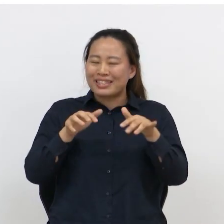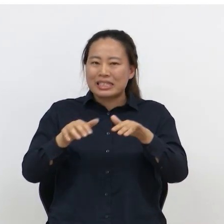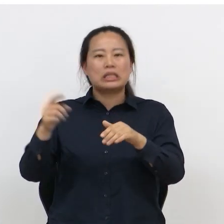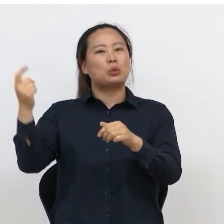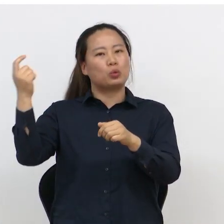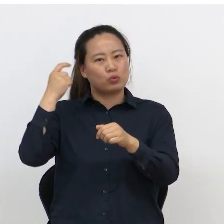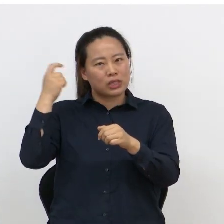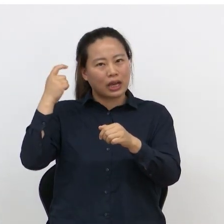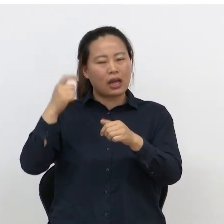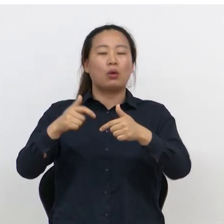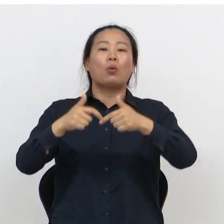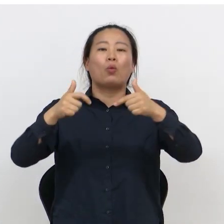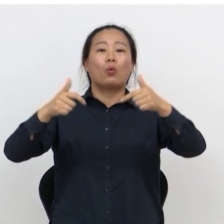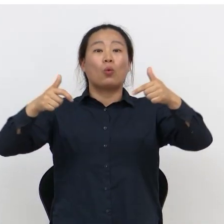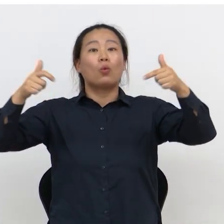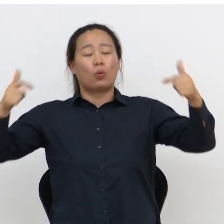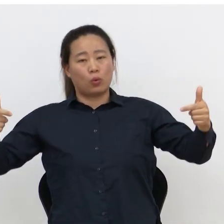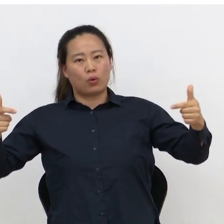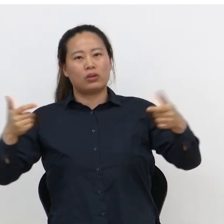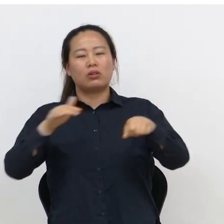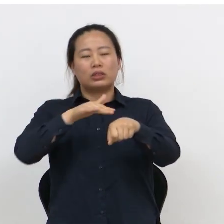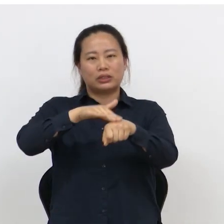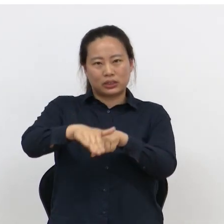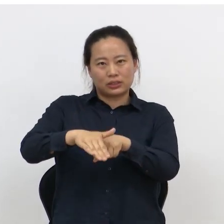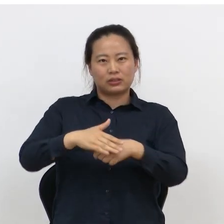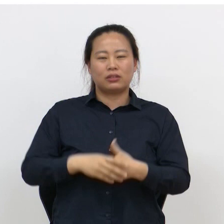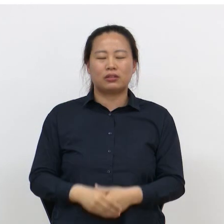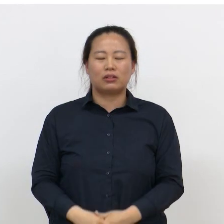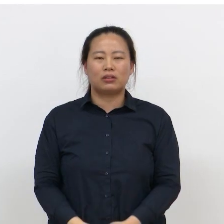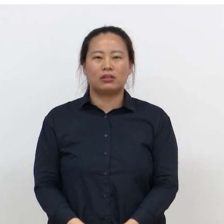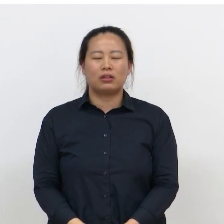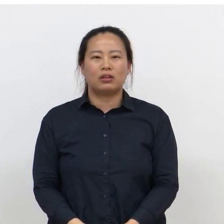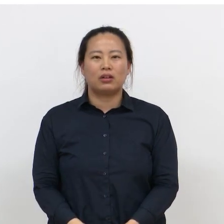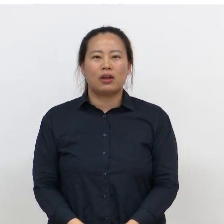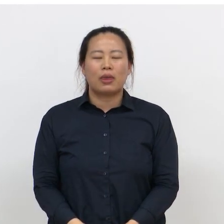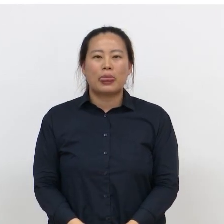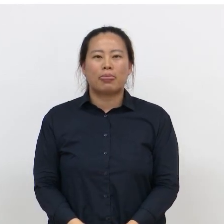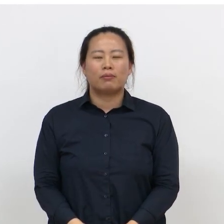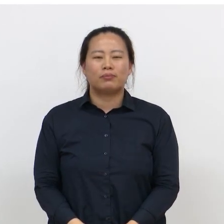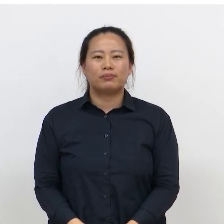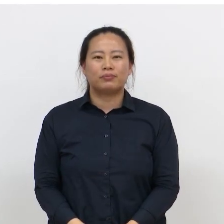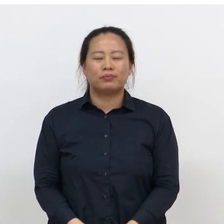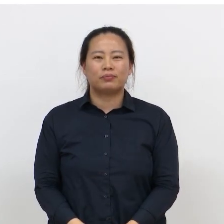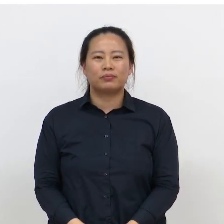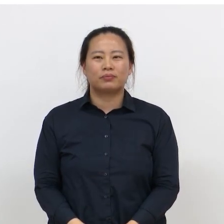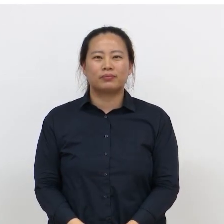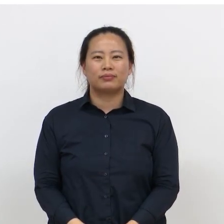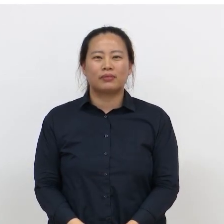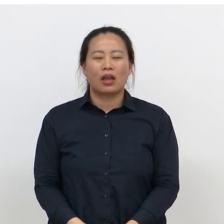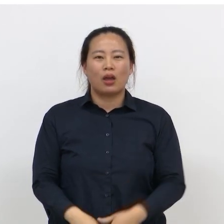거죠. 그래서 이런 진동 숫자의 차이를 우리 달팽이관이 지각하게 되면